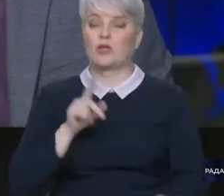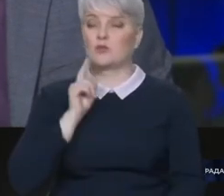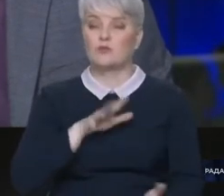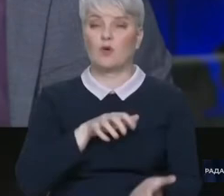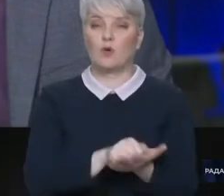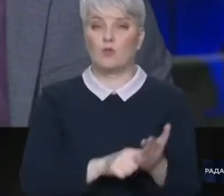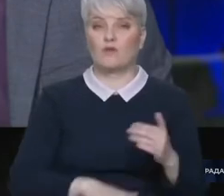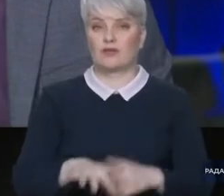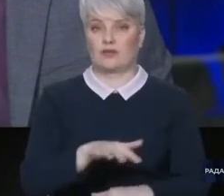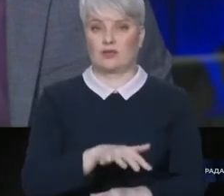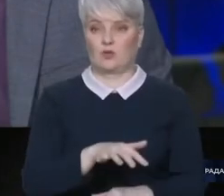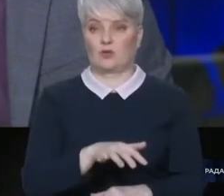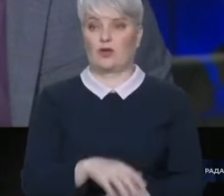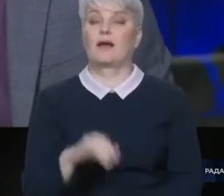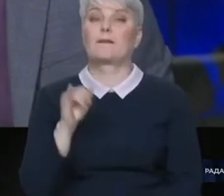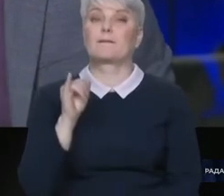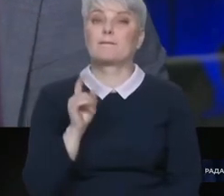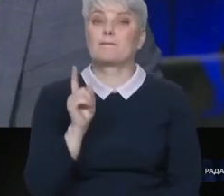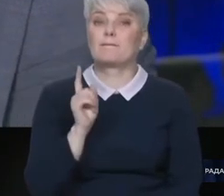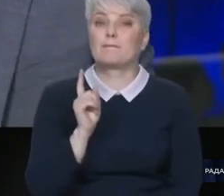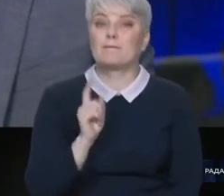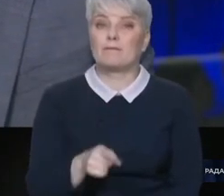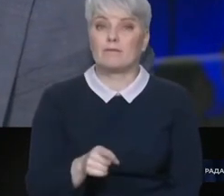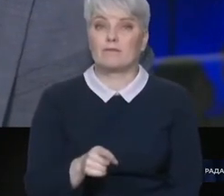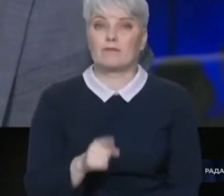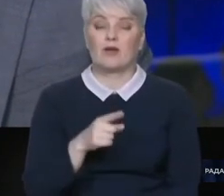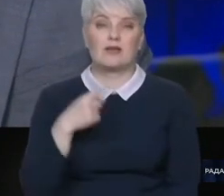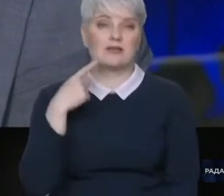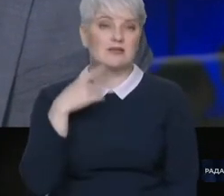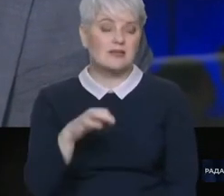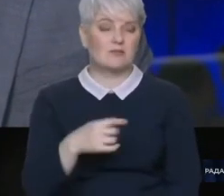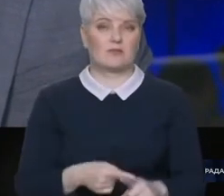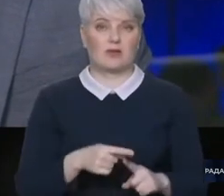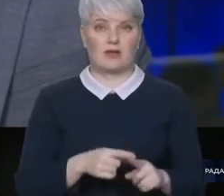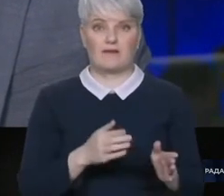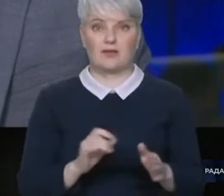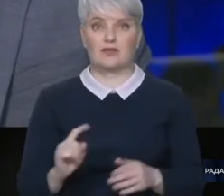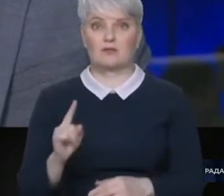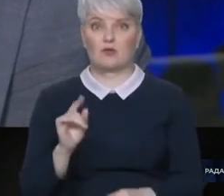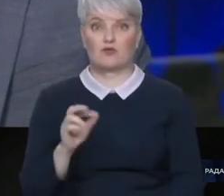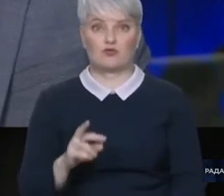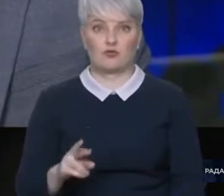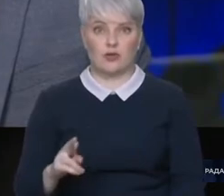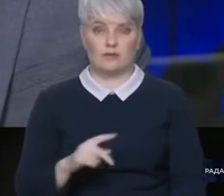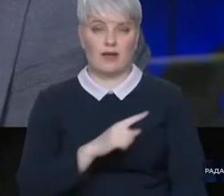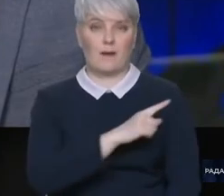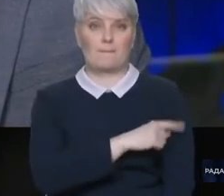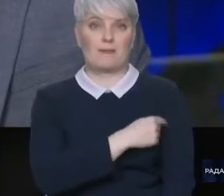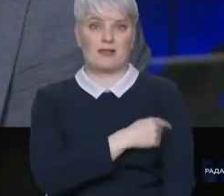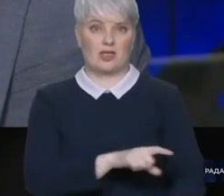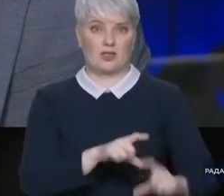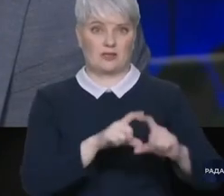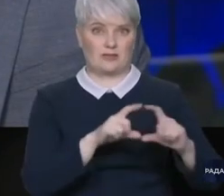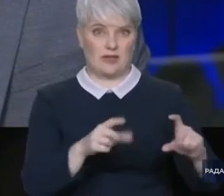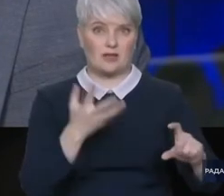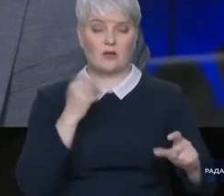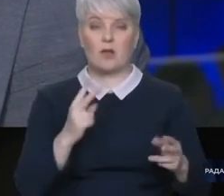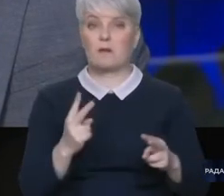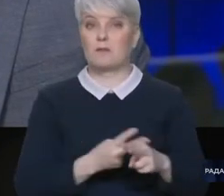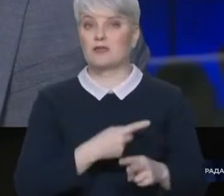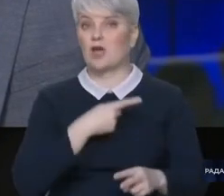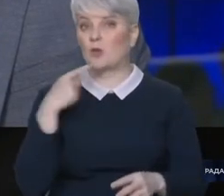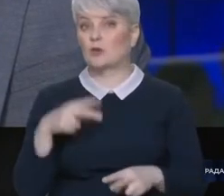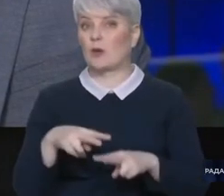окупованих територіях. І навіть той цинізм, який вони влаштовують з 1 червня в медичних закладах, коли без